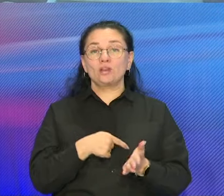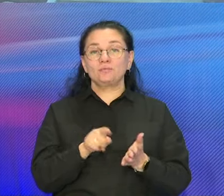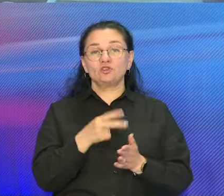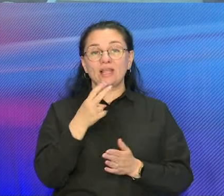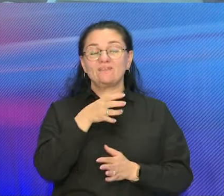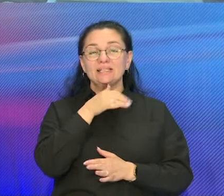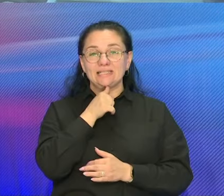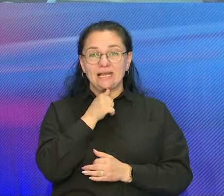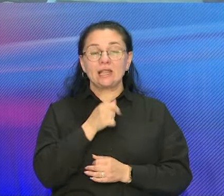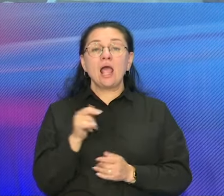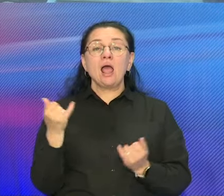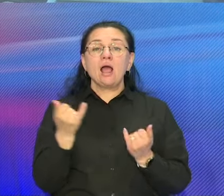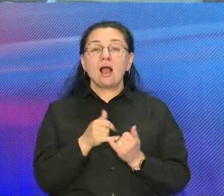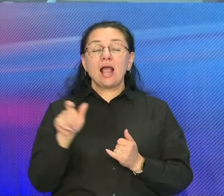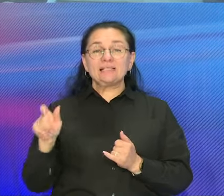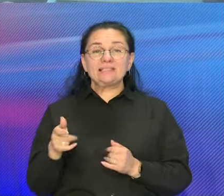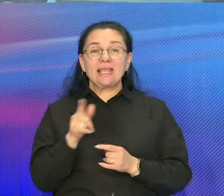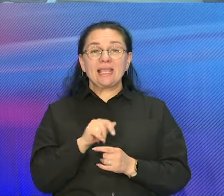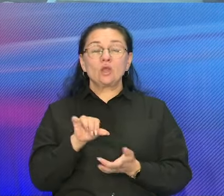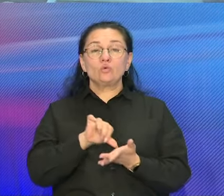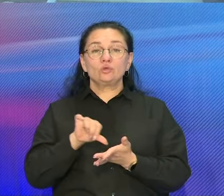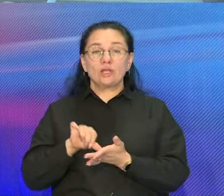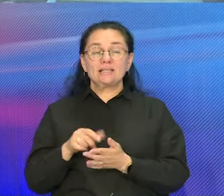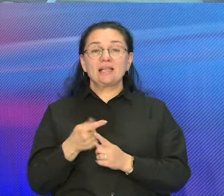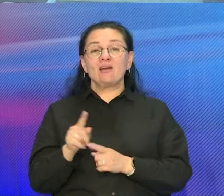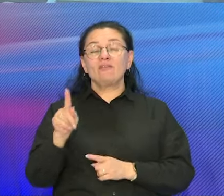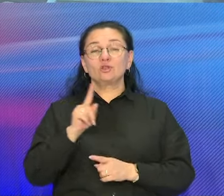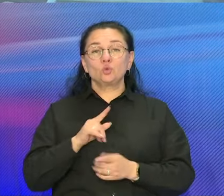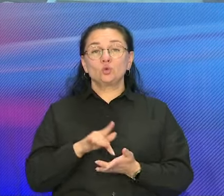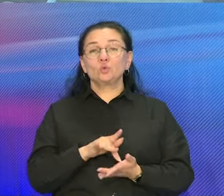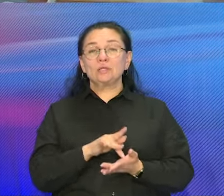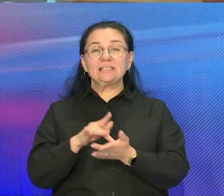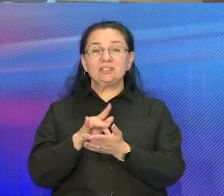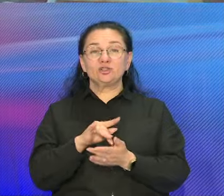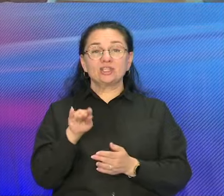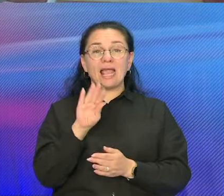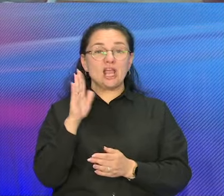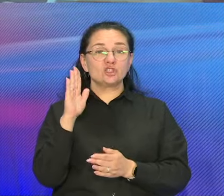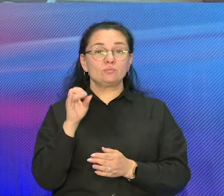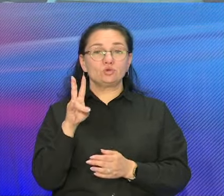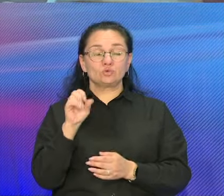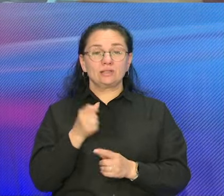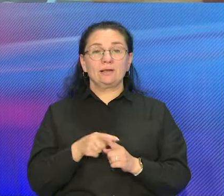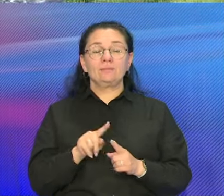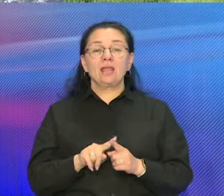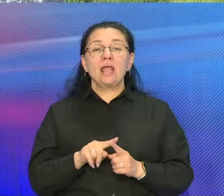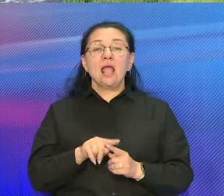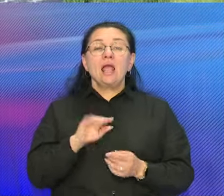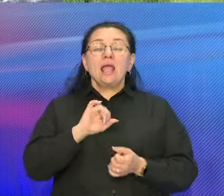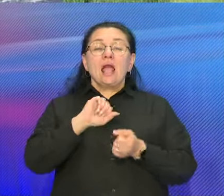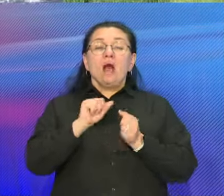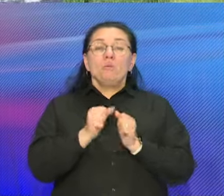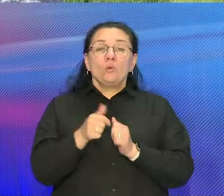Гостей и удельников фесту, туристичная жамчужина регионной краины, чакая 9-го червеня Помник